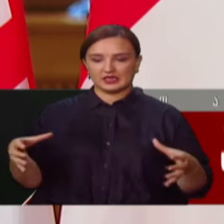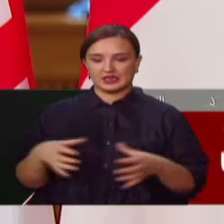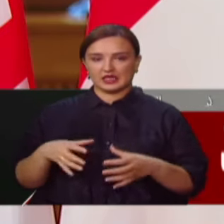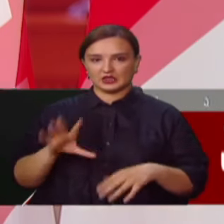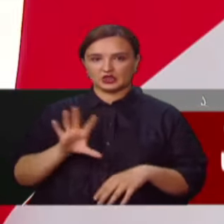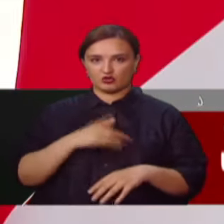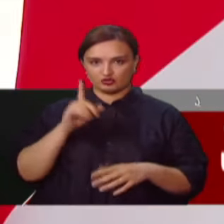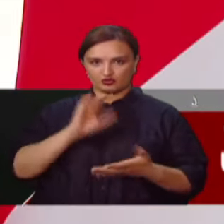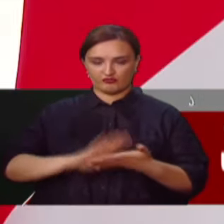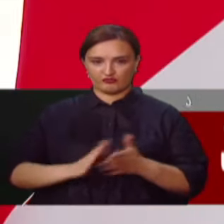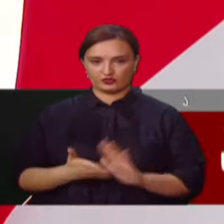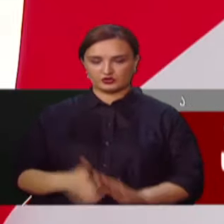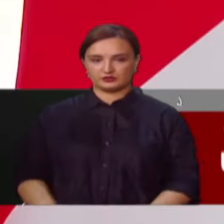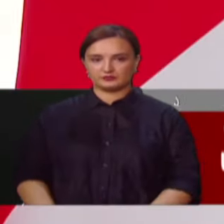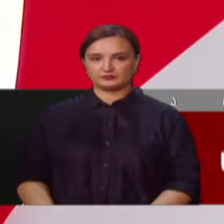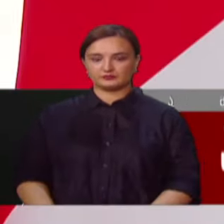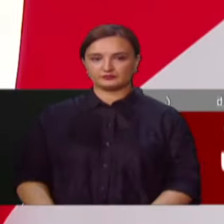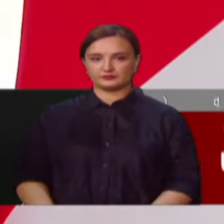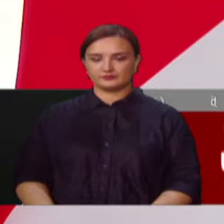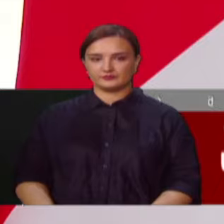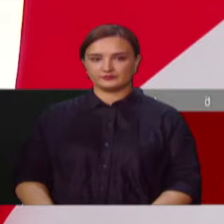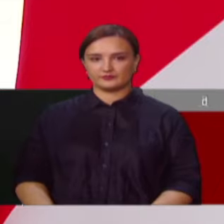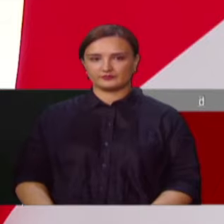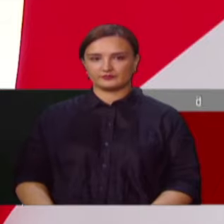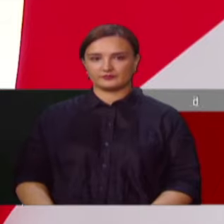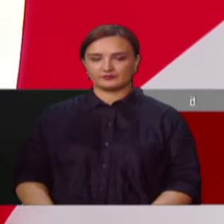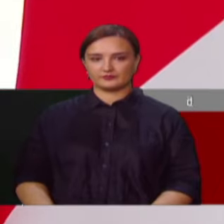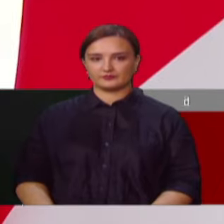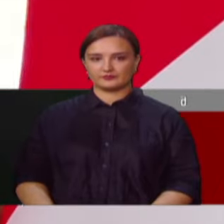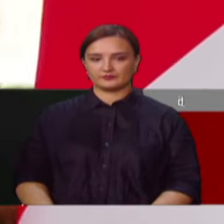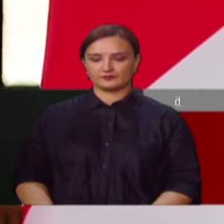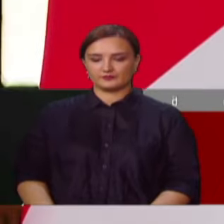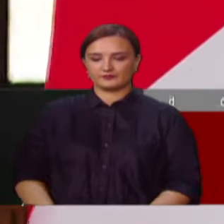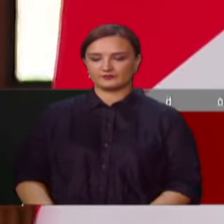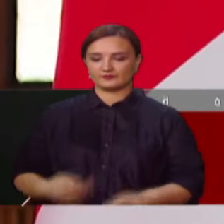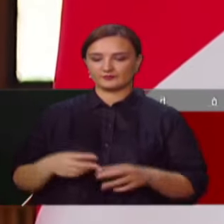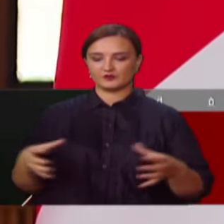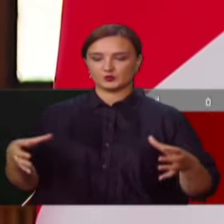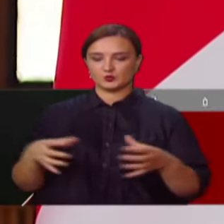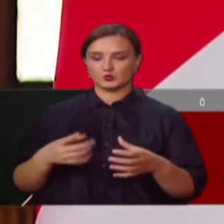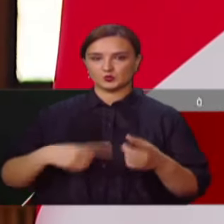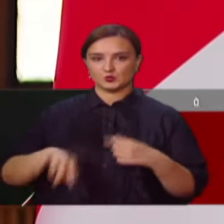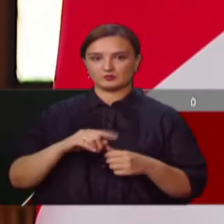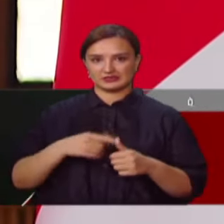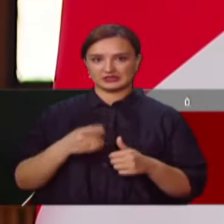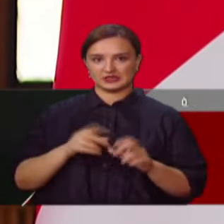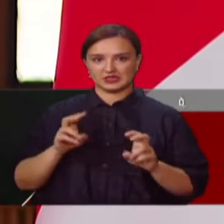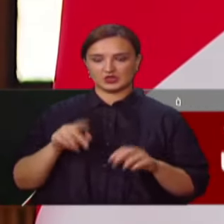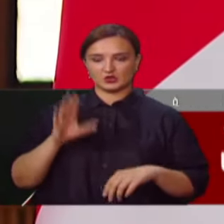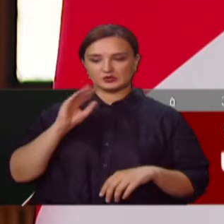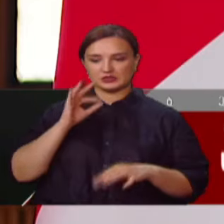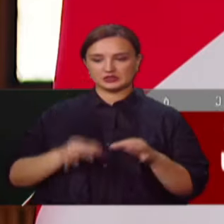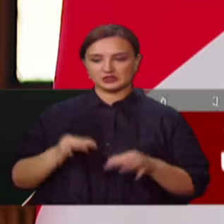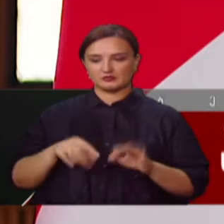იყოს კომფორტში. ეს არის ნათელი მაგალითი, როდესაც ეს გავლენის ჯგუფი, ეგრეთ წოდებული კლანის სახელით ცნობილი, როდესაც